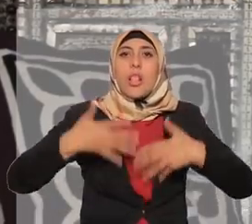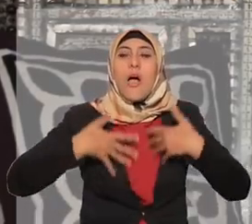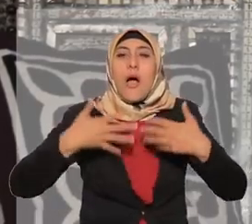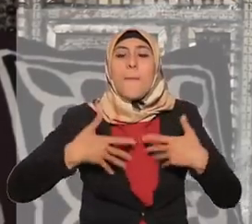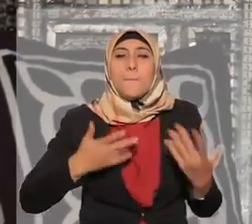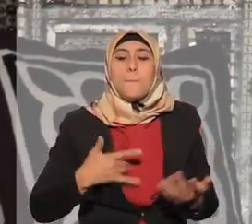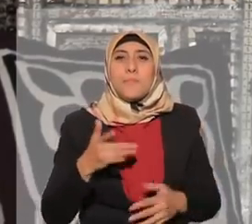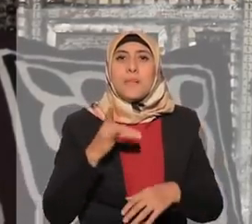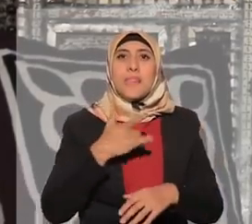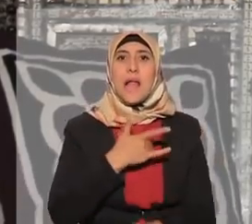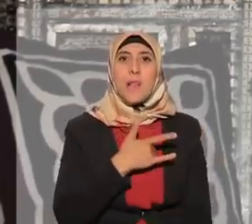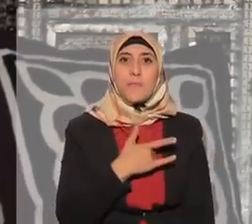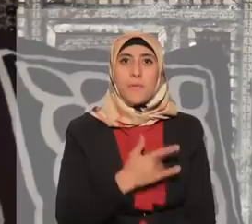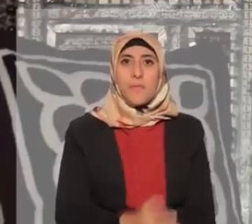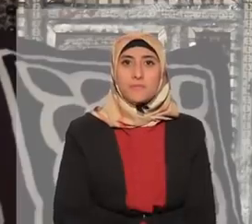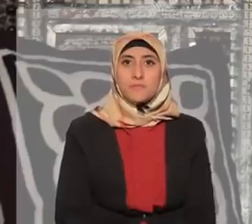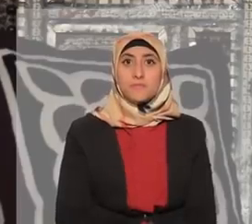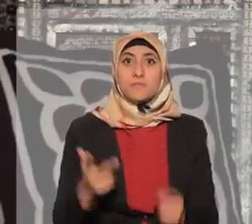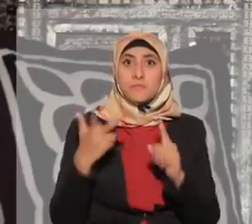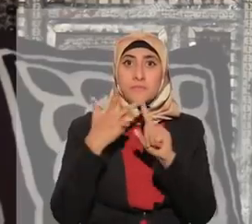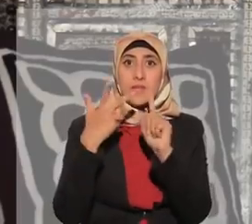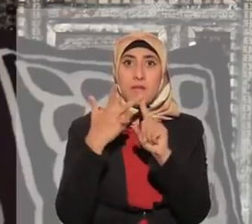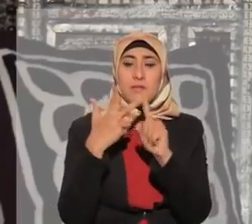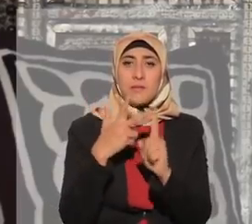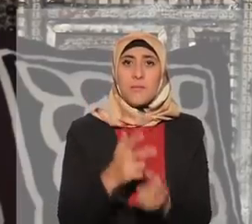قلبك. النقطة الثالثة،